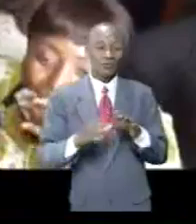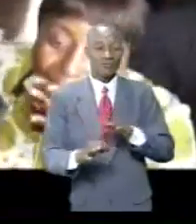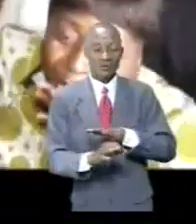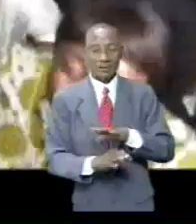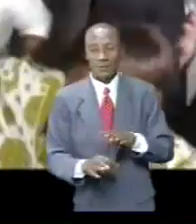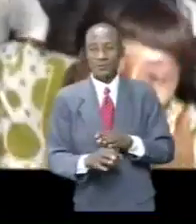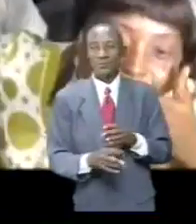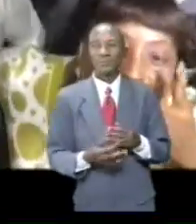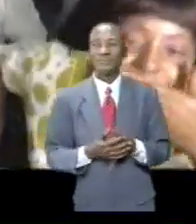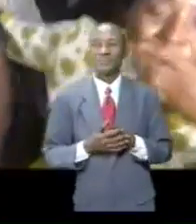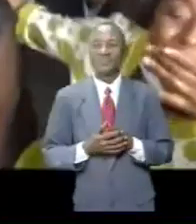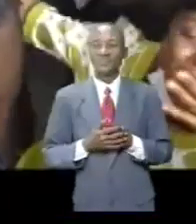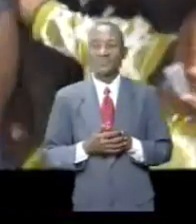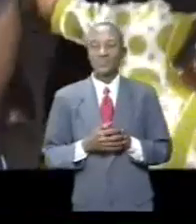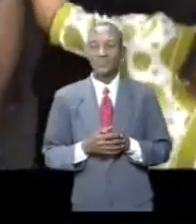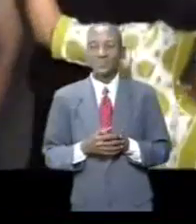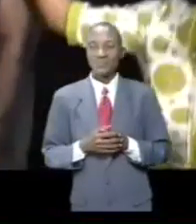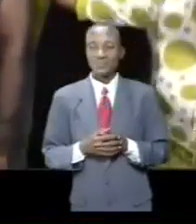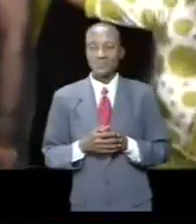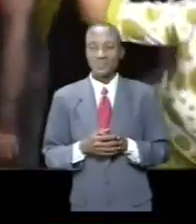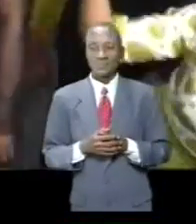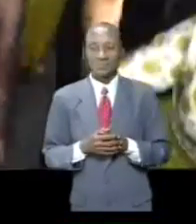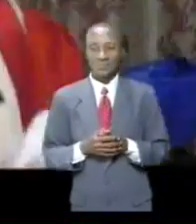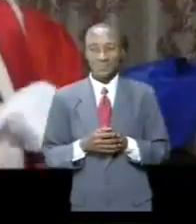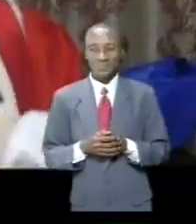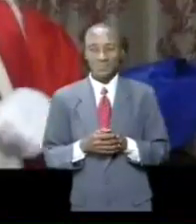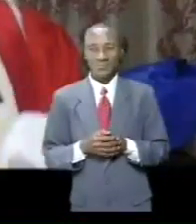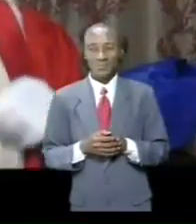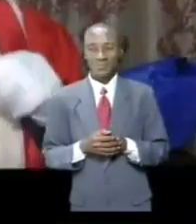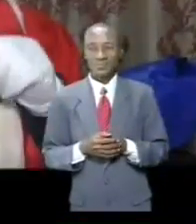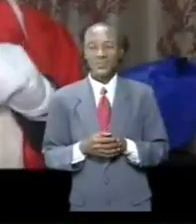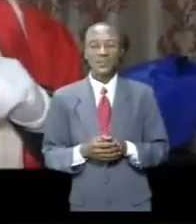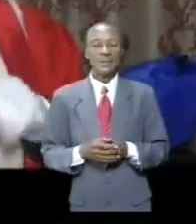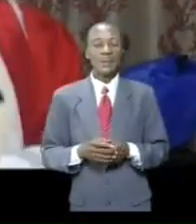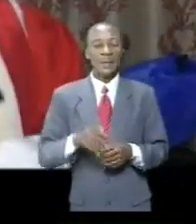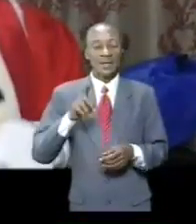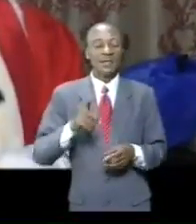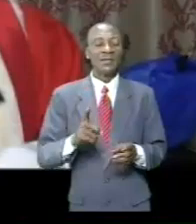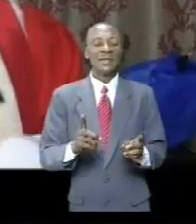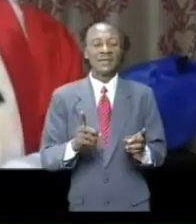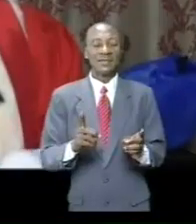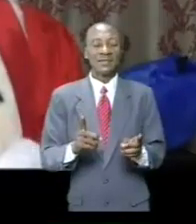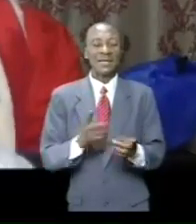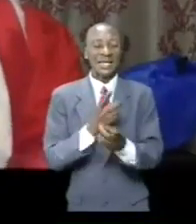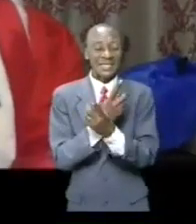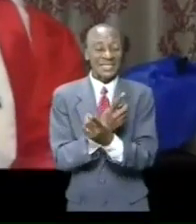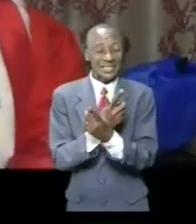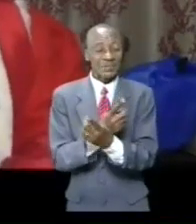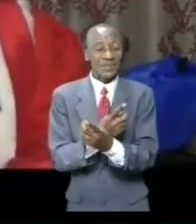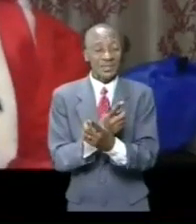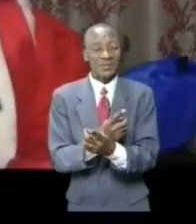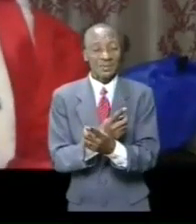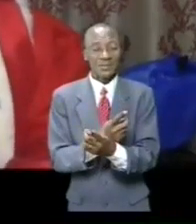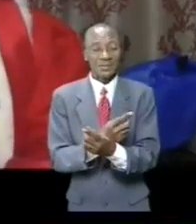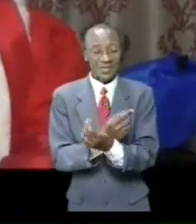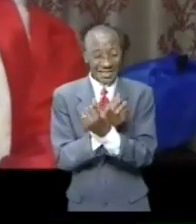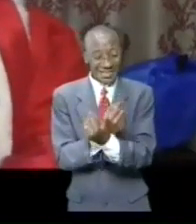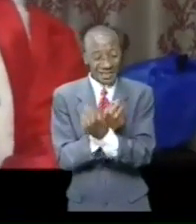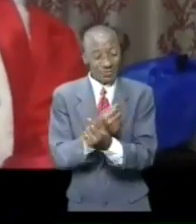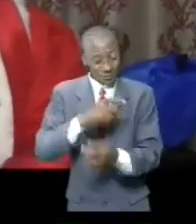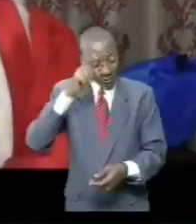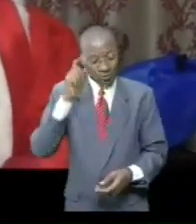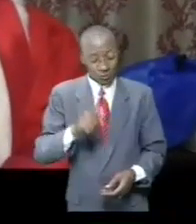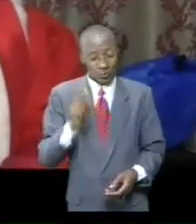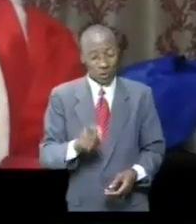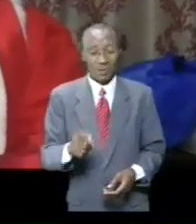note circulaire pour revenir aux fondamentaux. La discipline doit régner. C'est ce que nous avons appris de